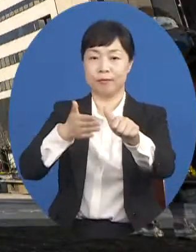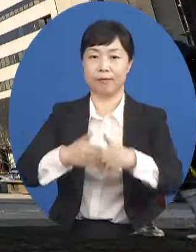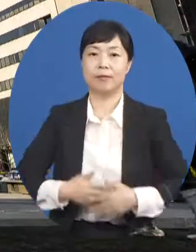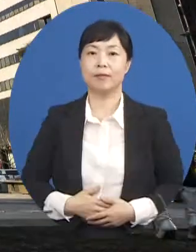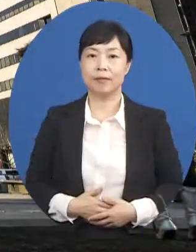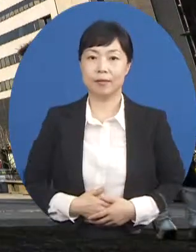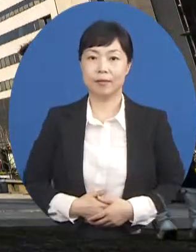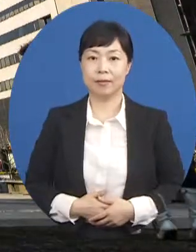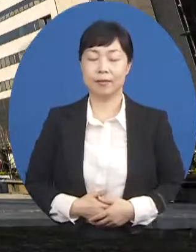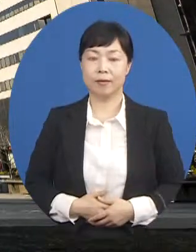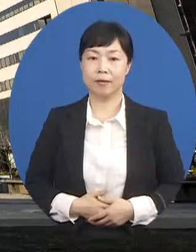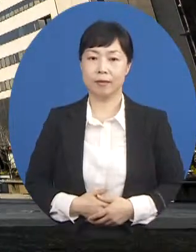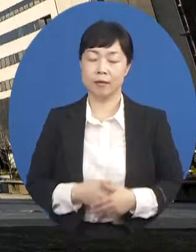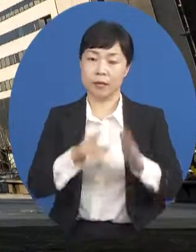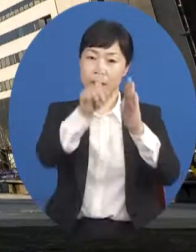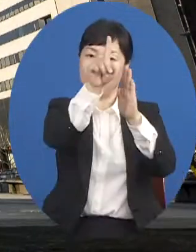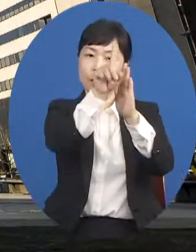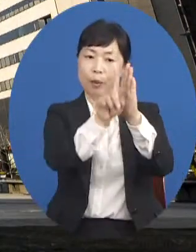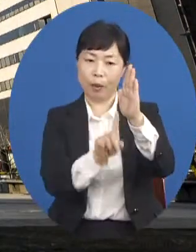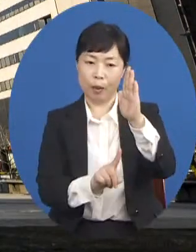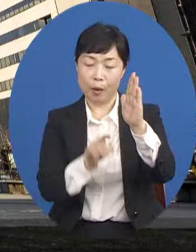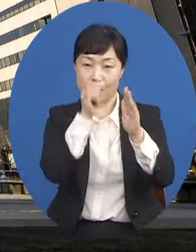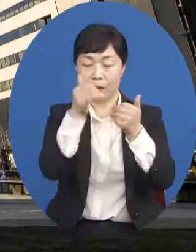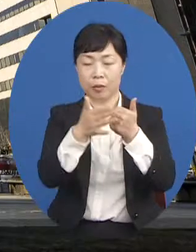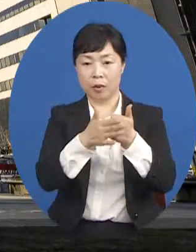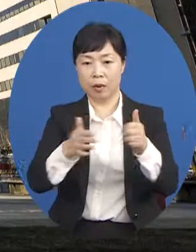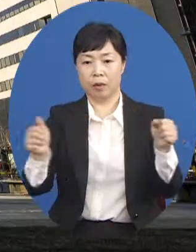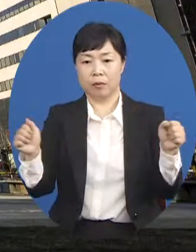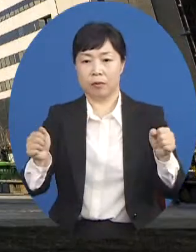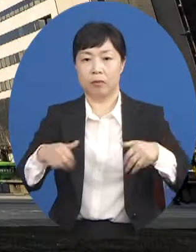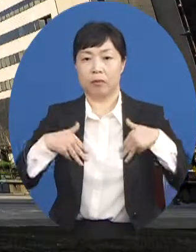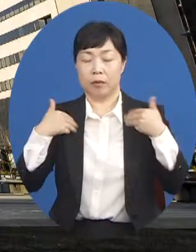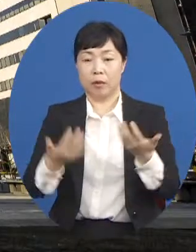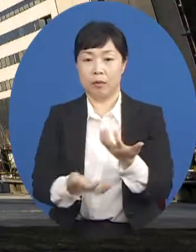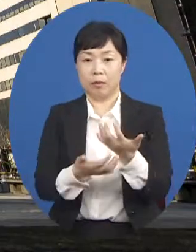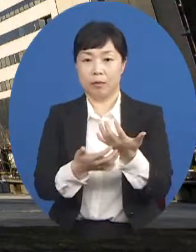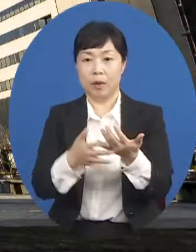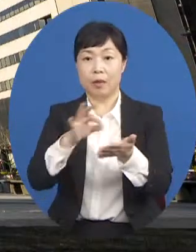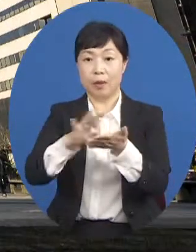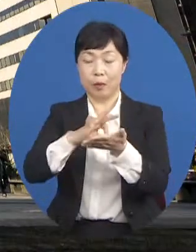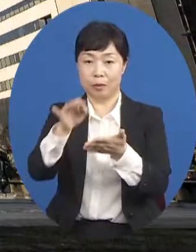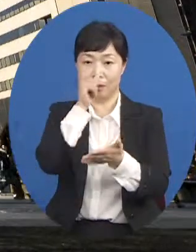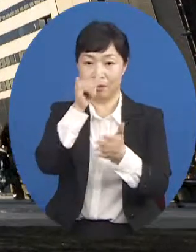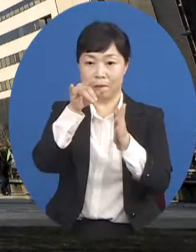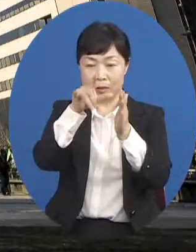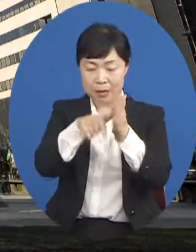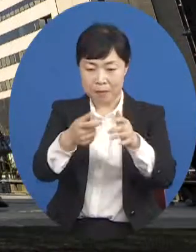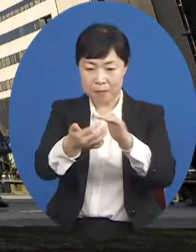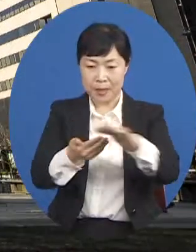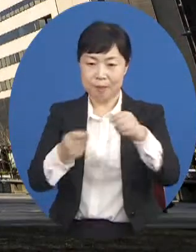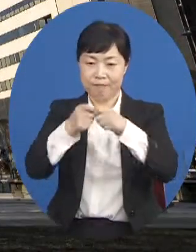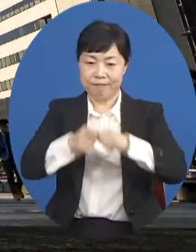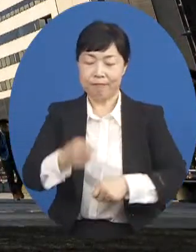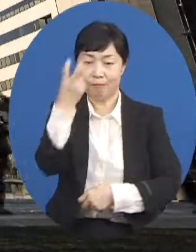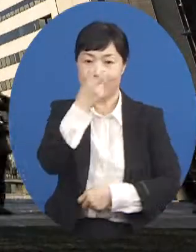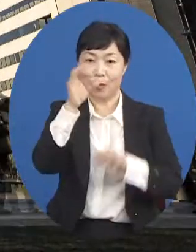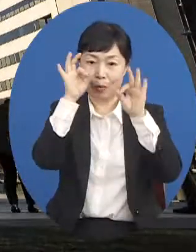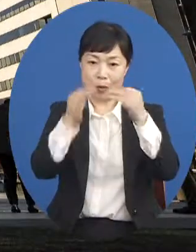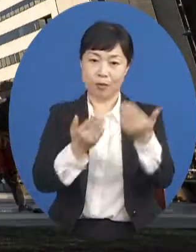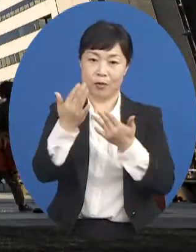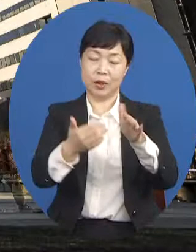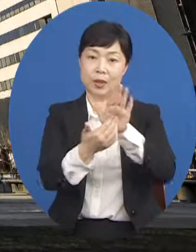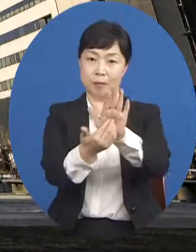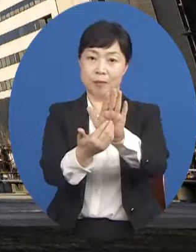주의해야겠습니다. 기온이 점점 떨어지면서 보일러나 난방기를 사용하는데요. 사용 전에 점검해